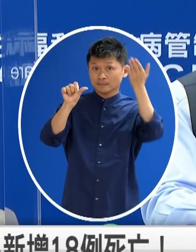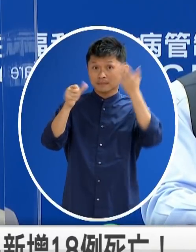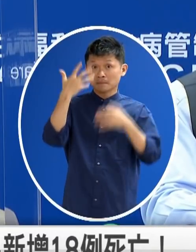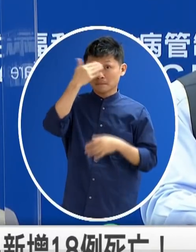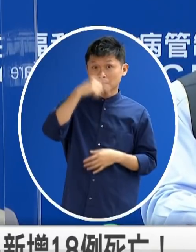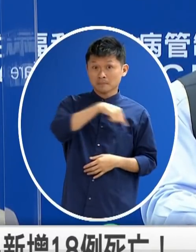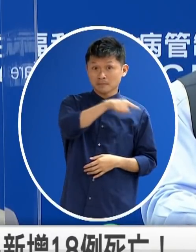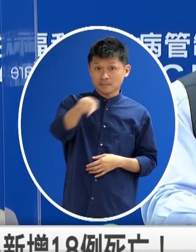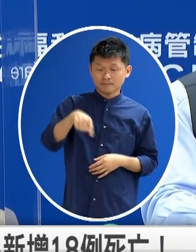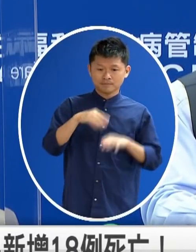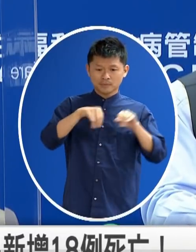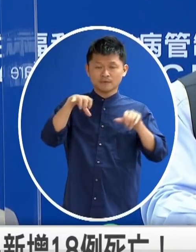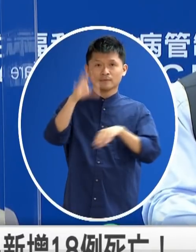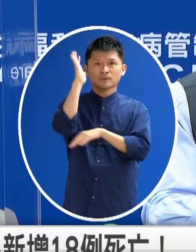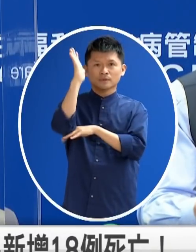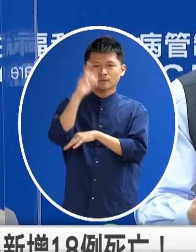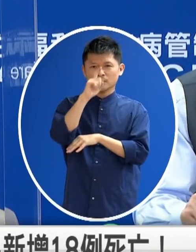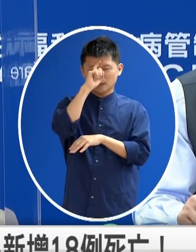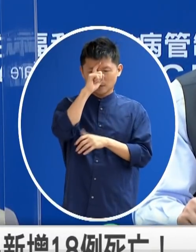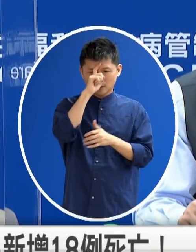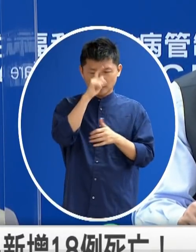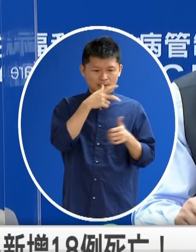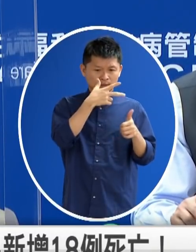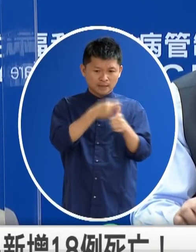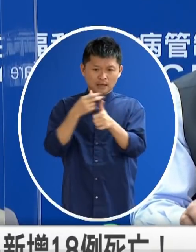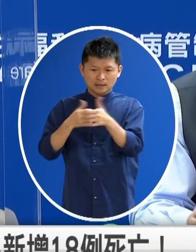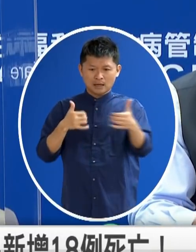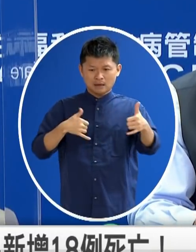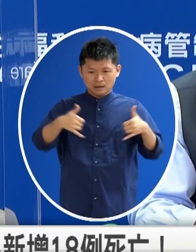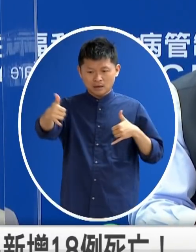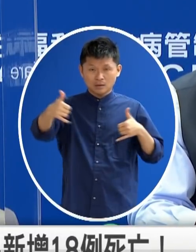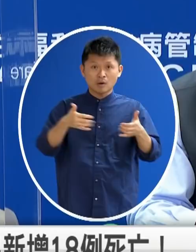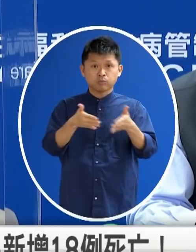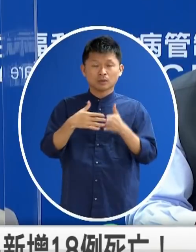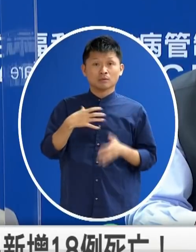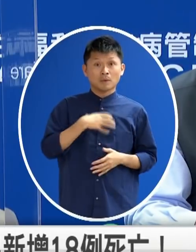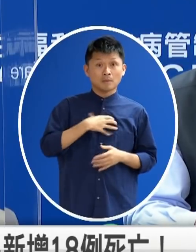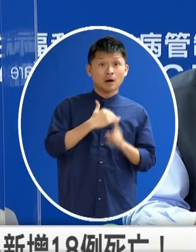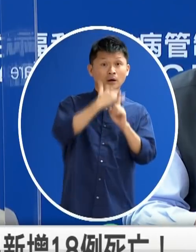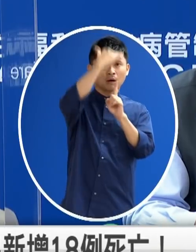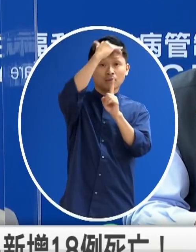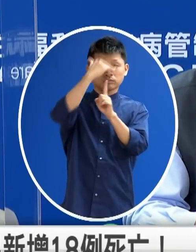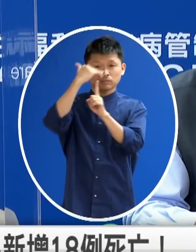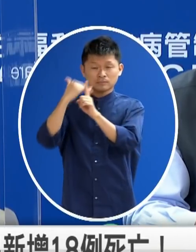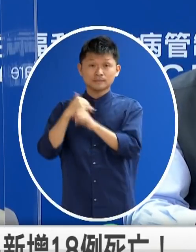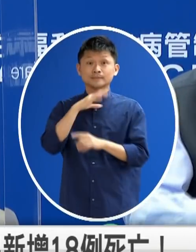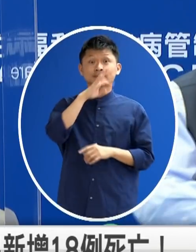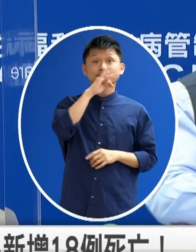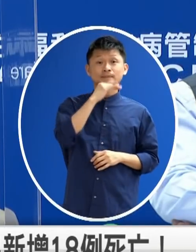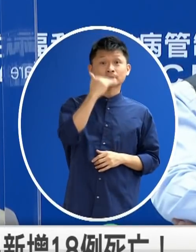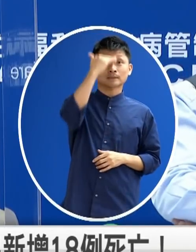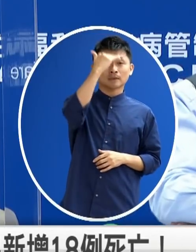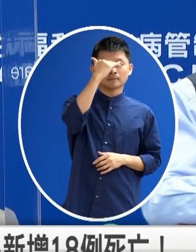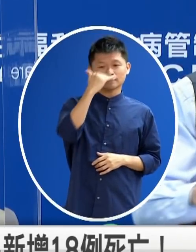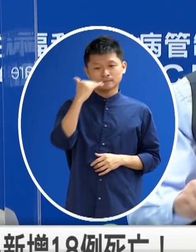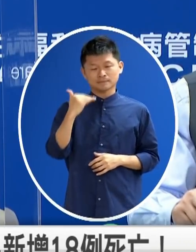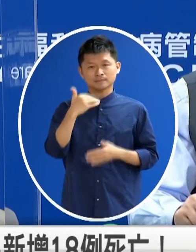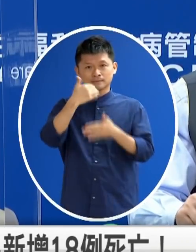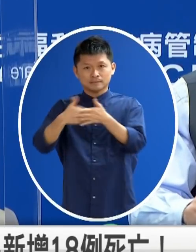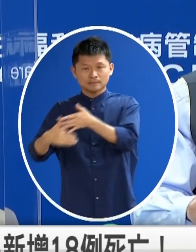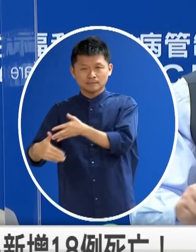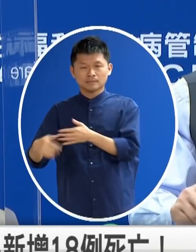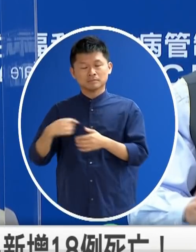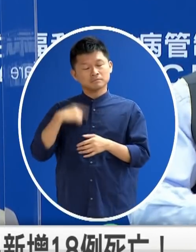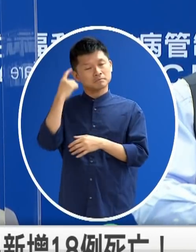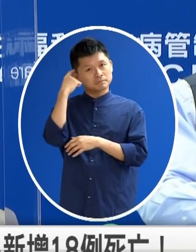个，当然各地方政府为了分流的必要性，然后依风险的高低照着年龄来往下打，那我相信这是地方政府